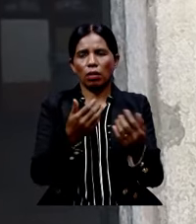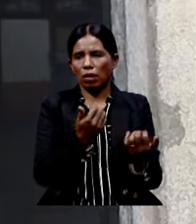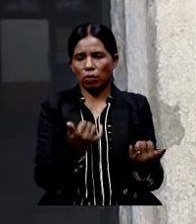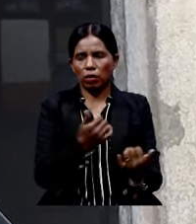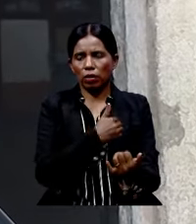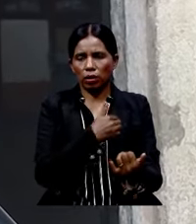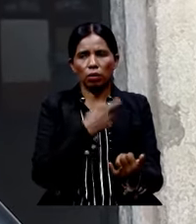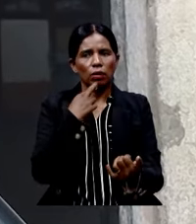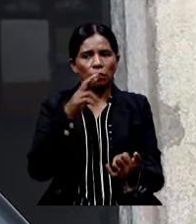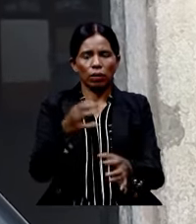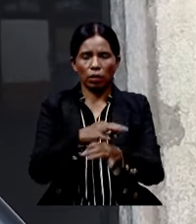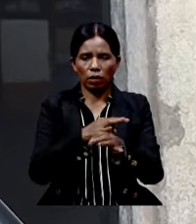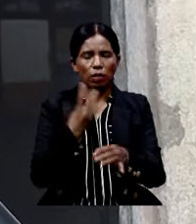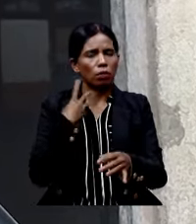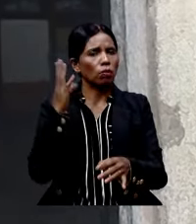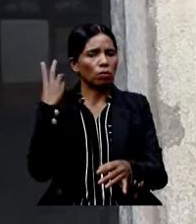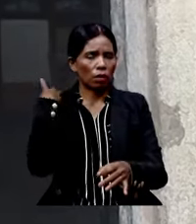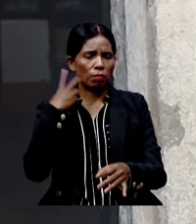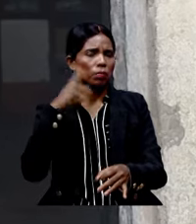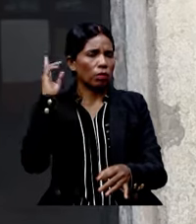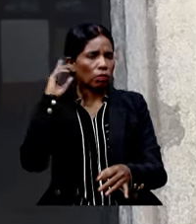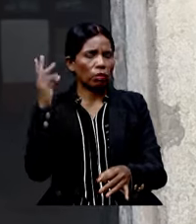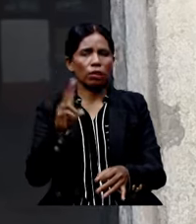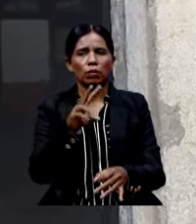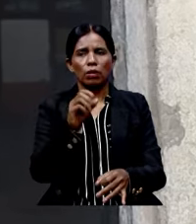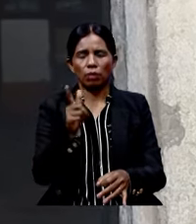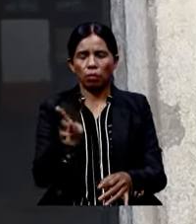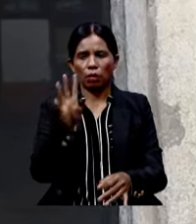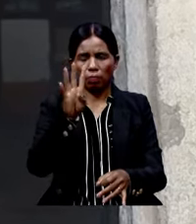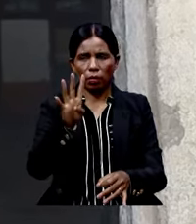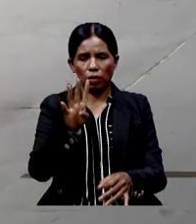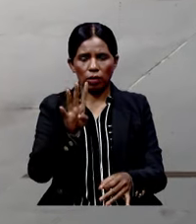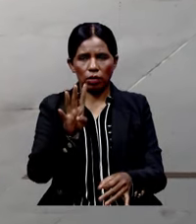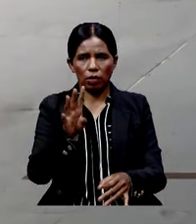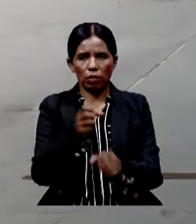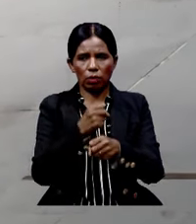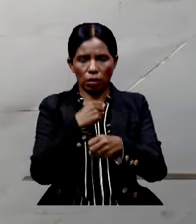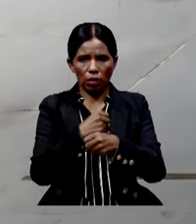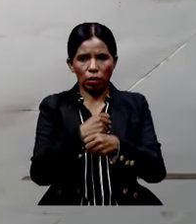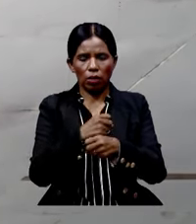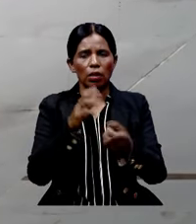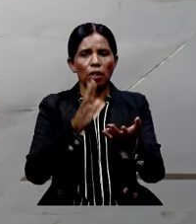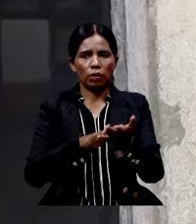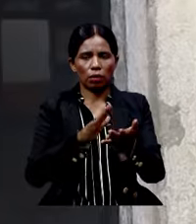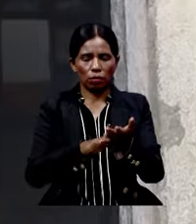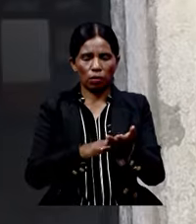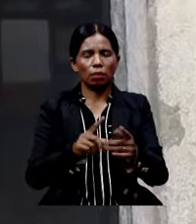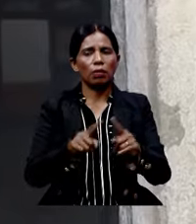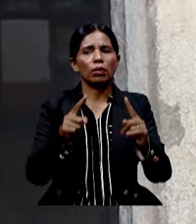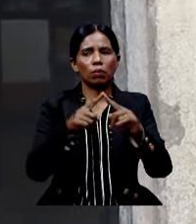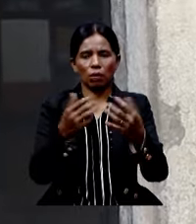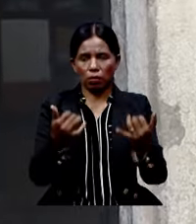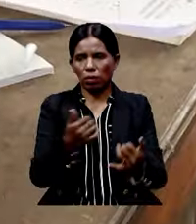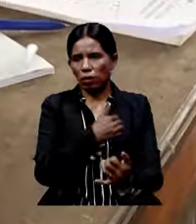a tu hadia. Ulu kamirona dihangkatak atau 2024 ini atus halo sekolah modern maybe to agora